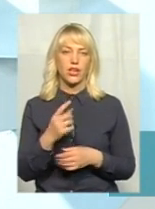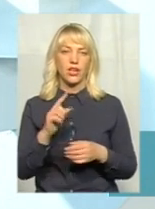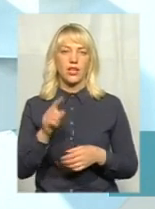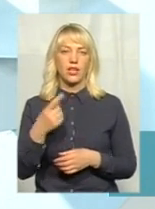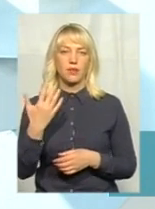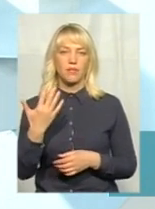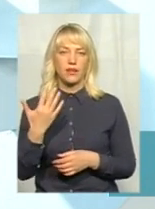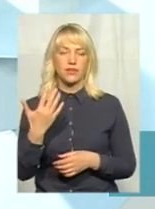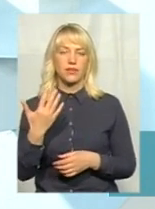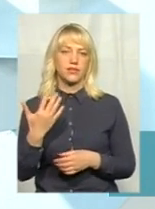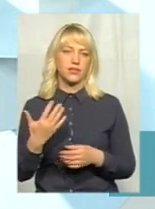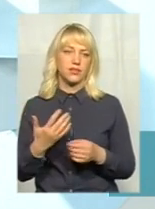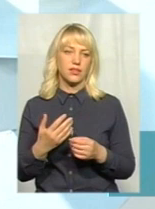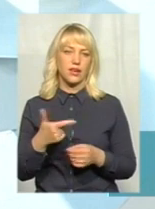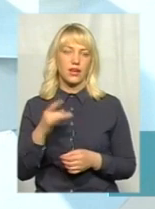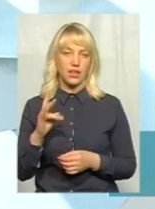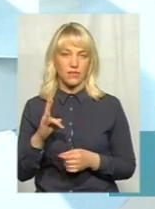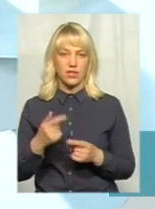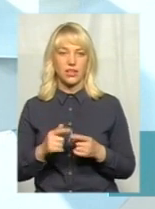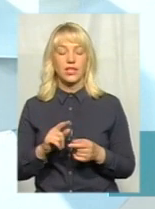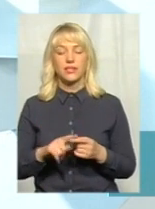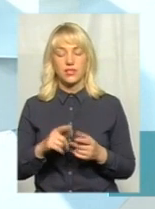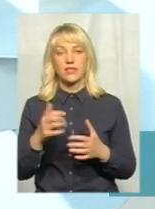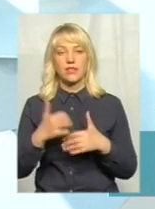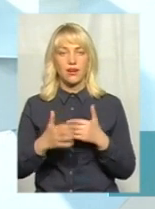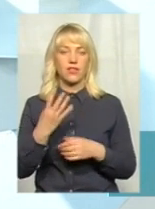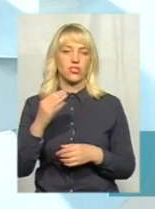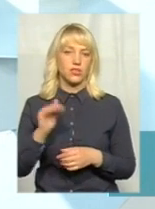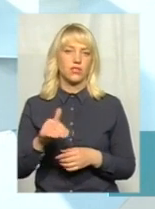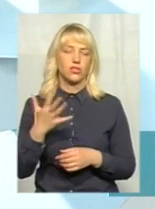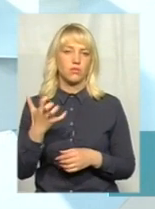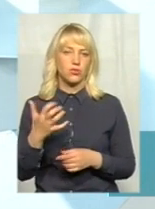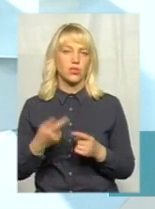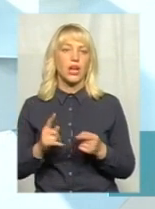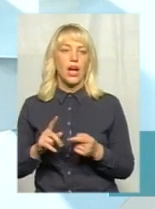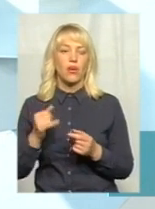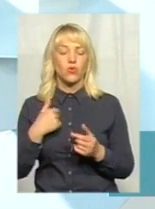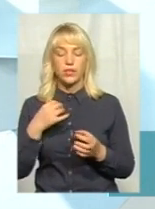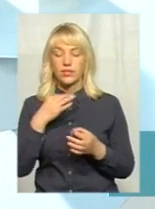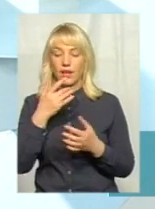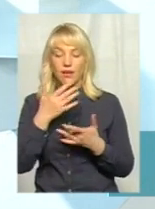4,5 тисячі гривень. Це середня вакансія, це середня зарплата по вакансії. У нас є різні вакансії.